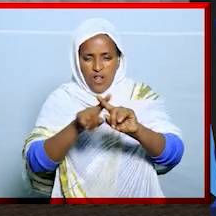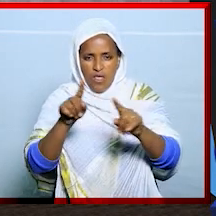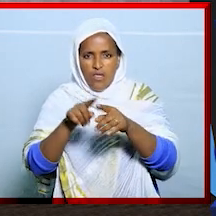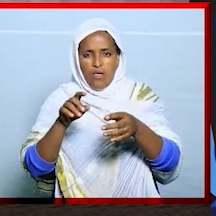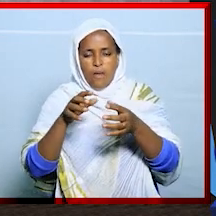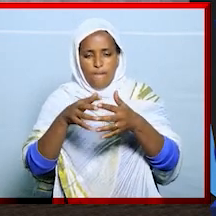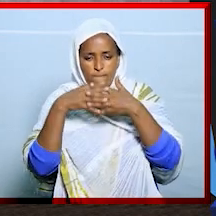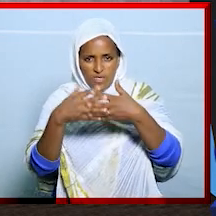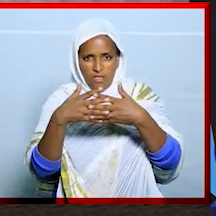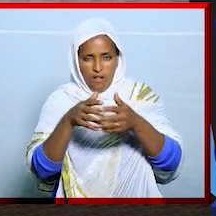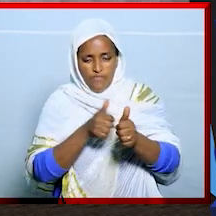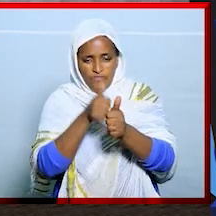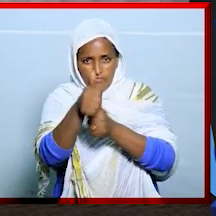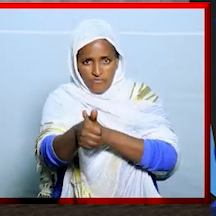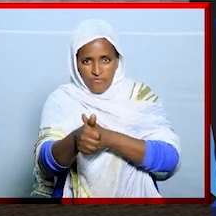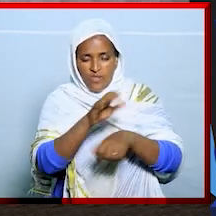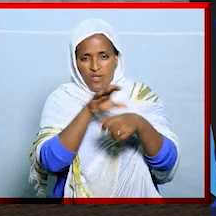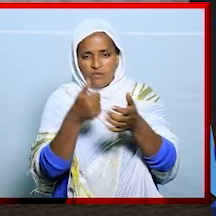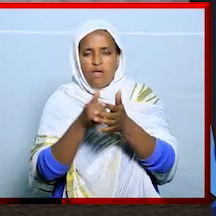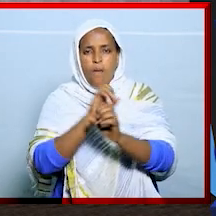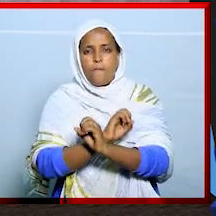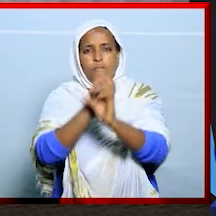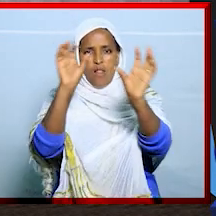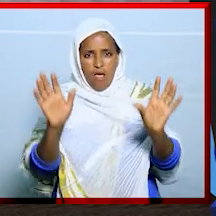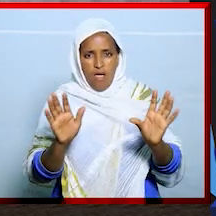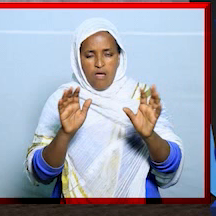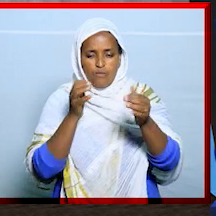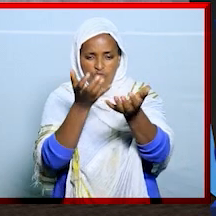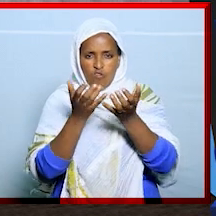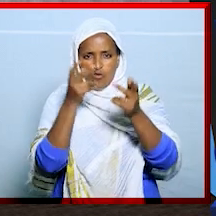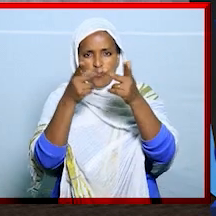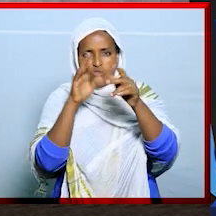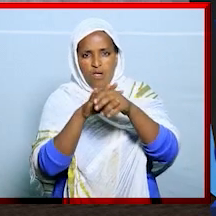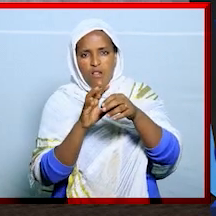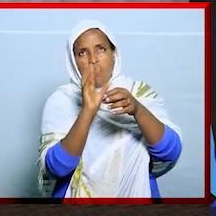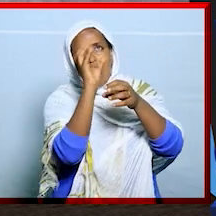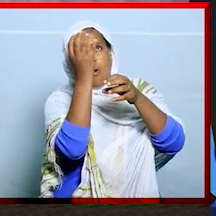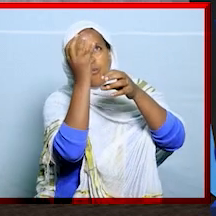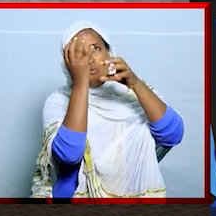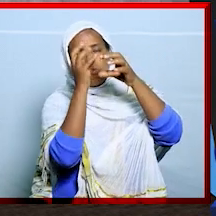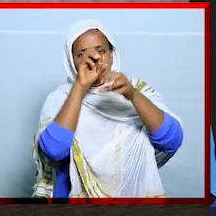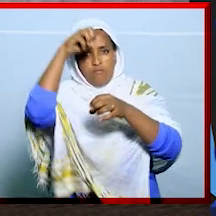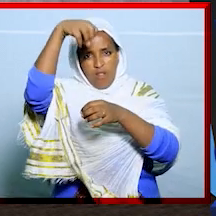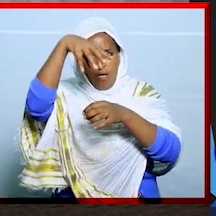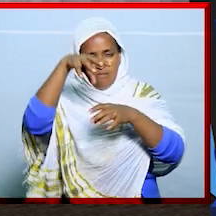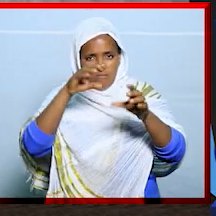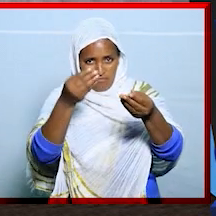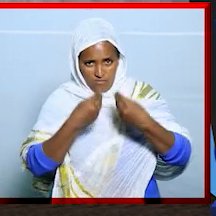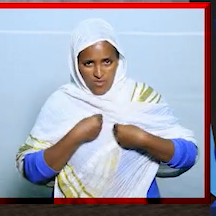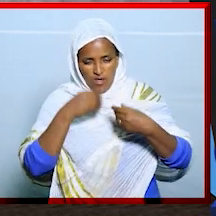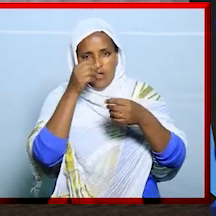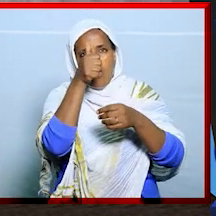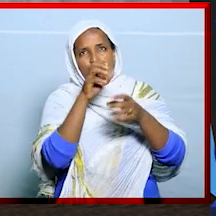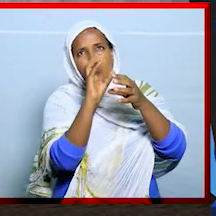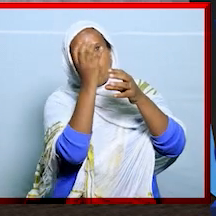በሚያስተላልፈው የተለያየ መሳሪያዎች ይተላለፍና ያ ብርሃኑ እንዲበራ የሚፈልግበት ቦታ ሲደርስ በአምፖል ብርሃን እንዲሰጥ